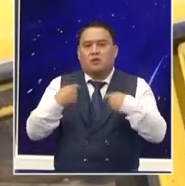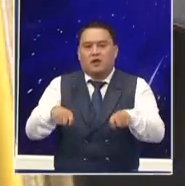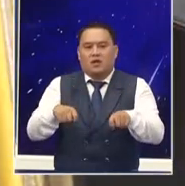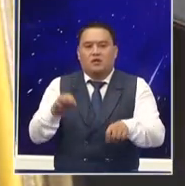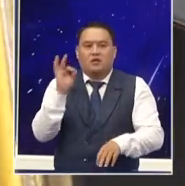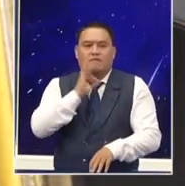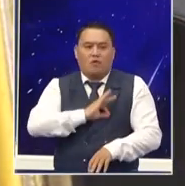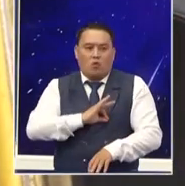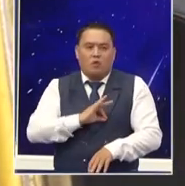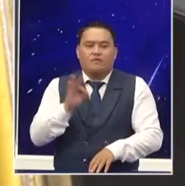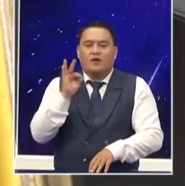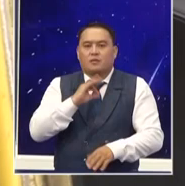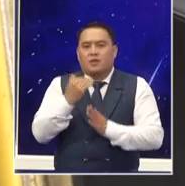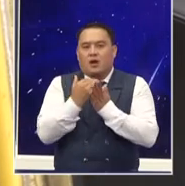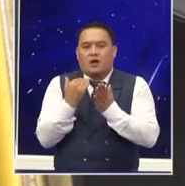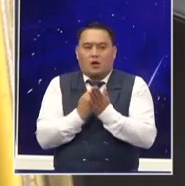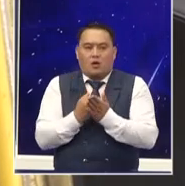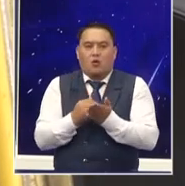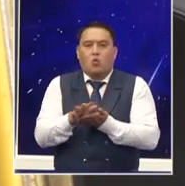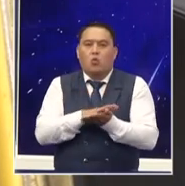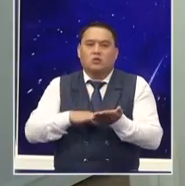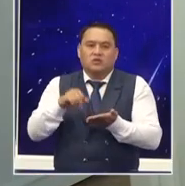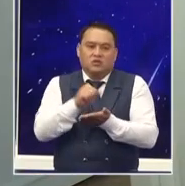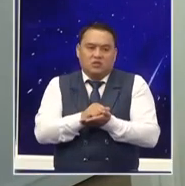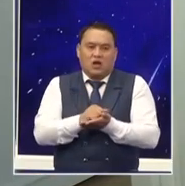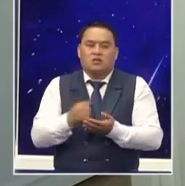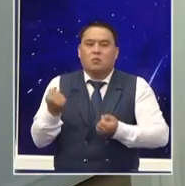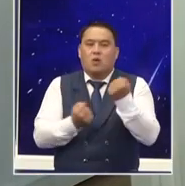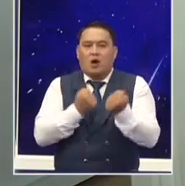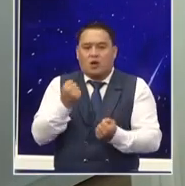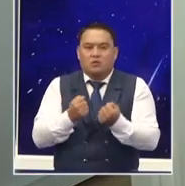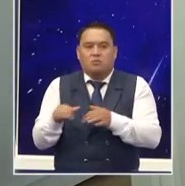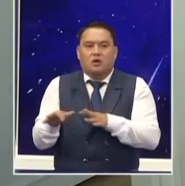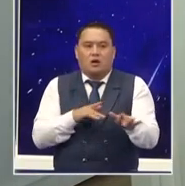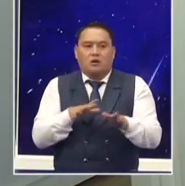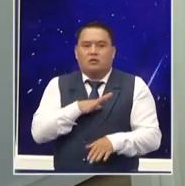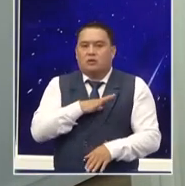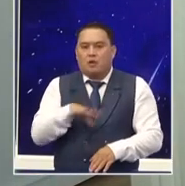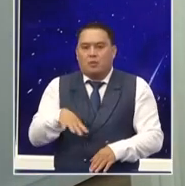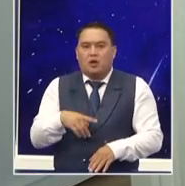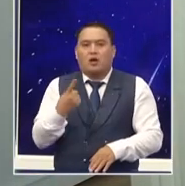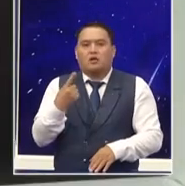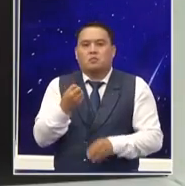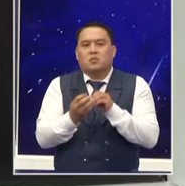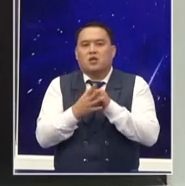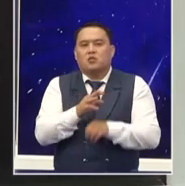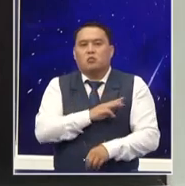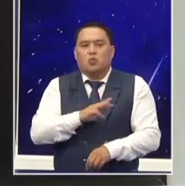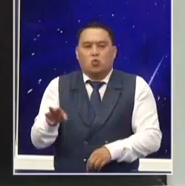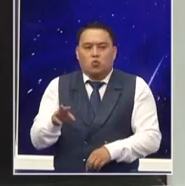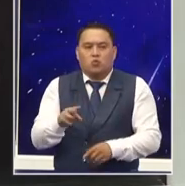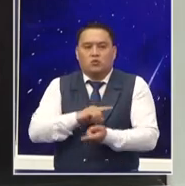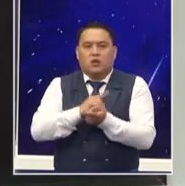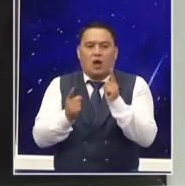выгодой. Для этого он воспользовался программой утилизации автомобилей. Много времени процесс оформления не занял. Буквально через 15 минут